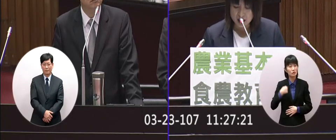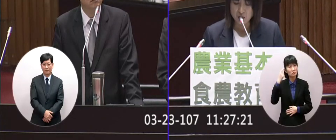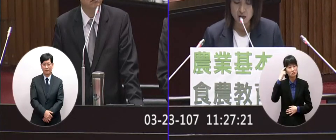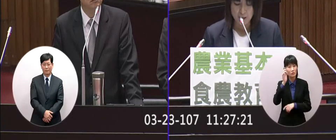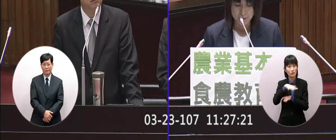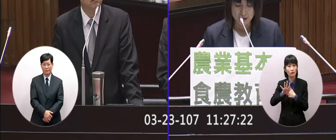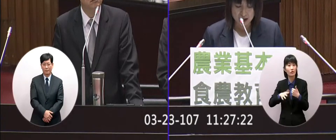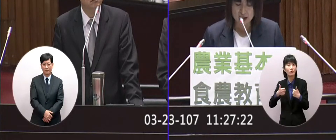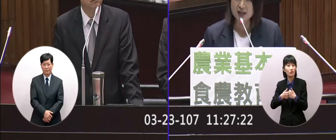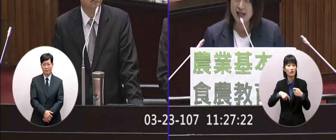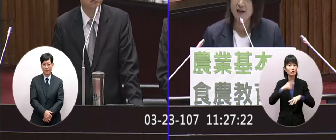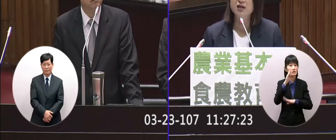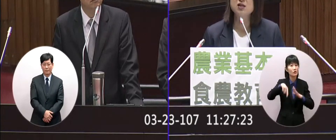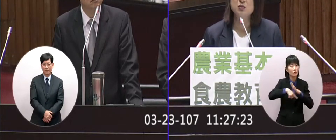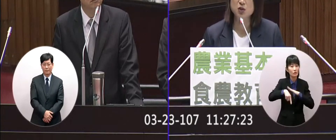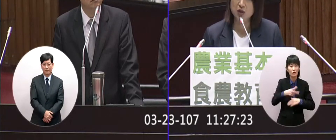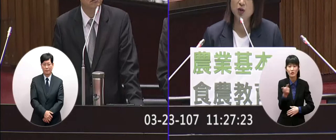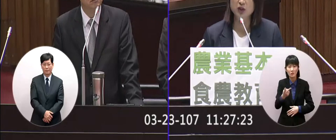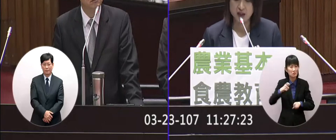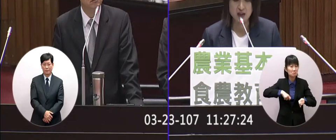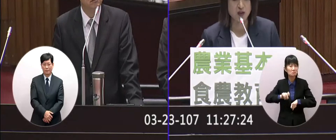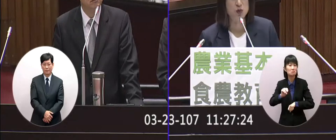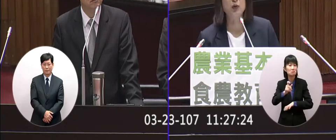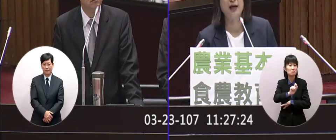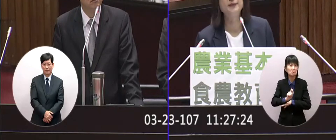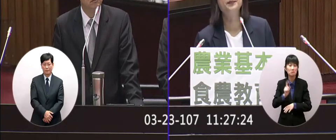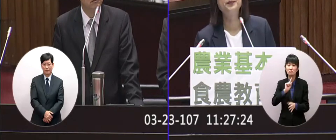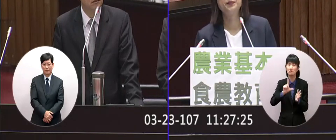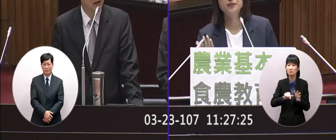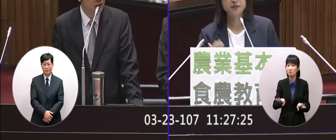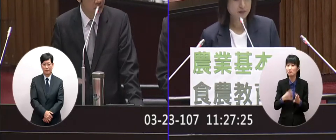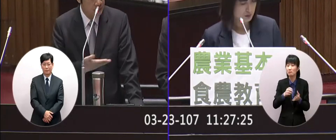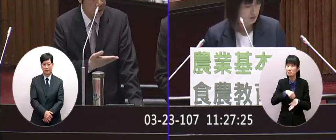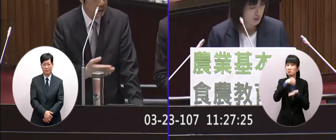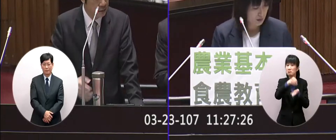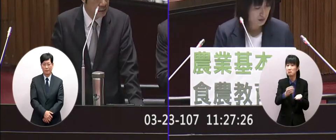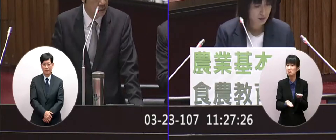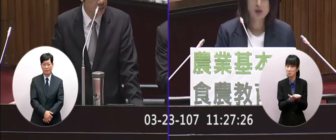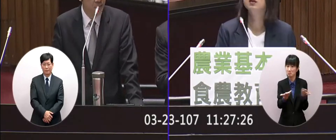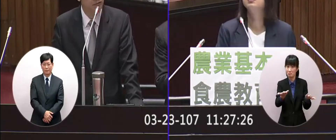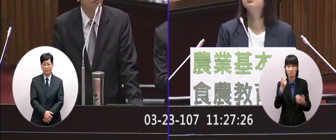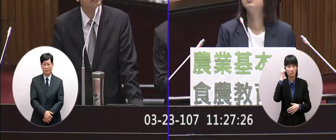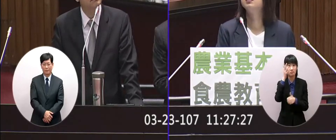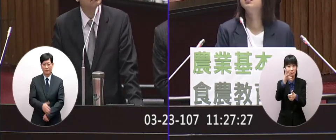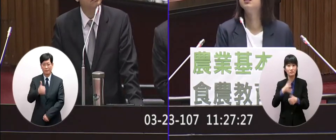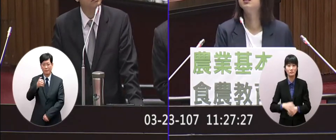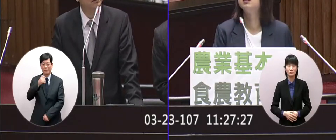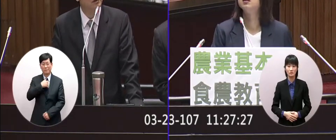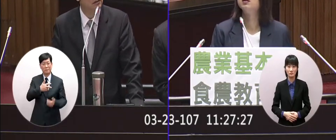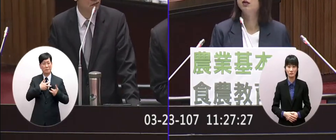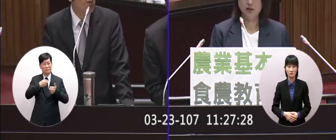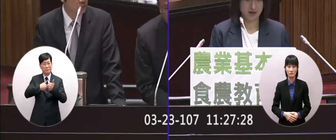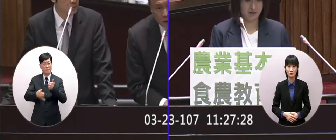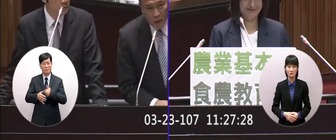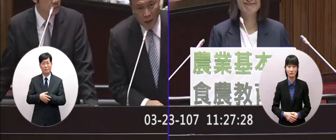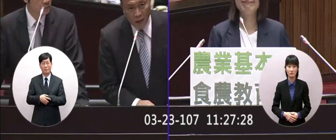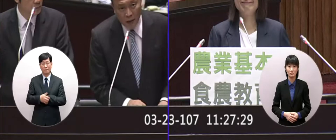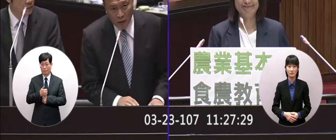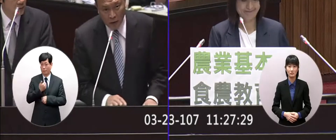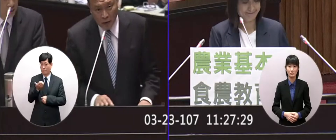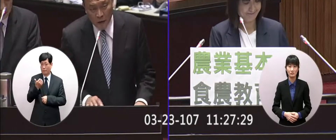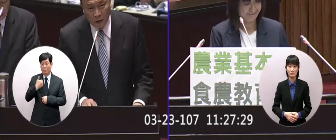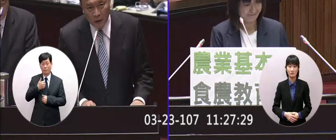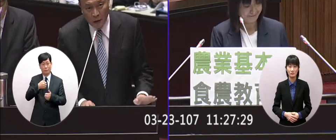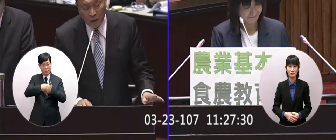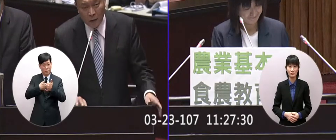本、行政院的版本何在，什么时候可以提出来。 好，谢谢蔡委员。其实刚